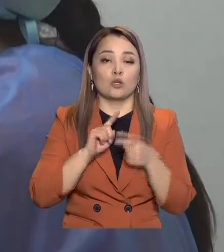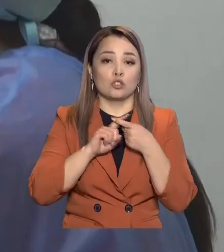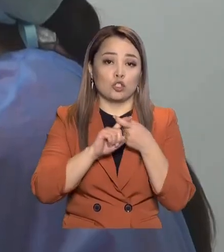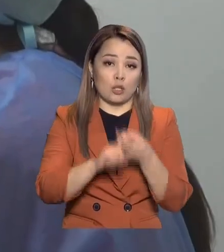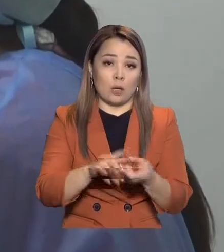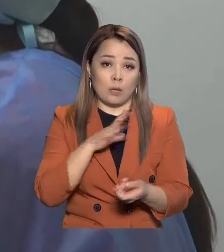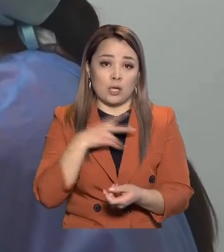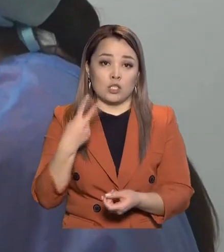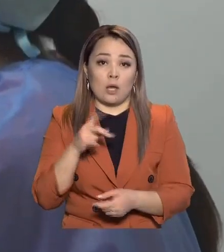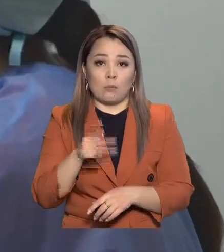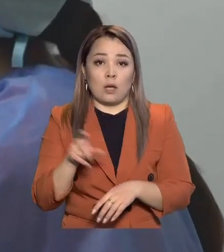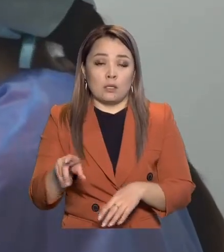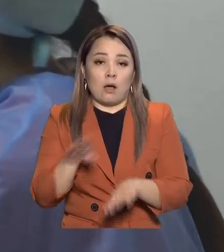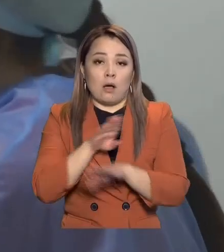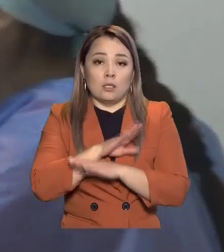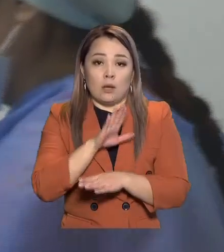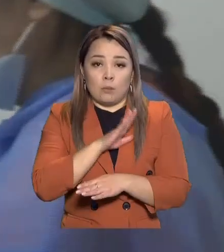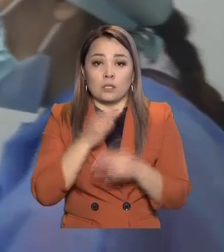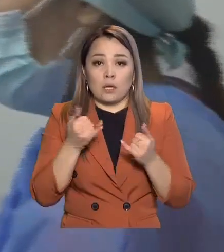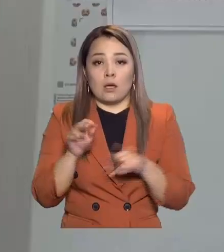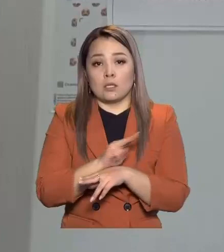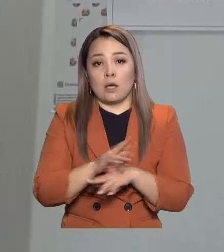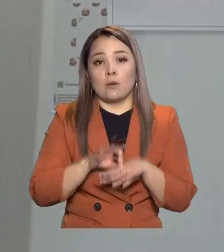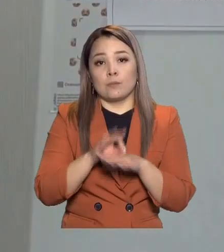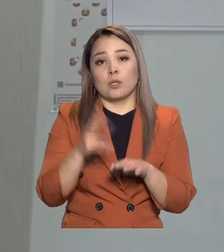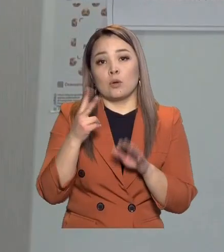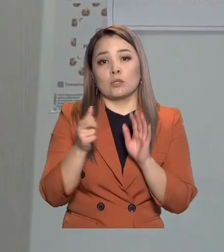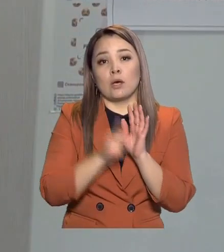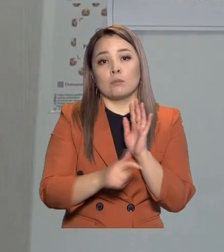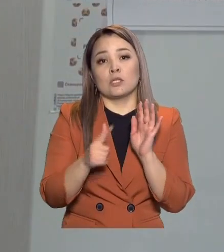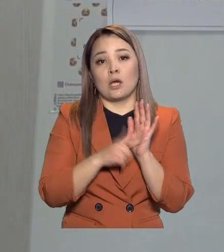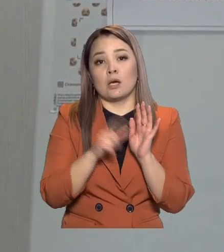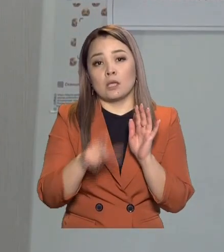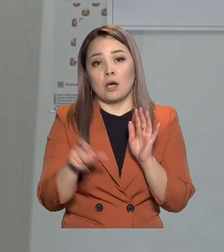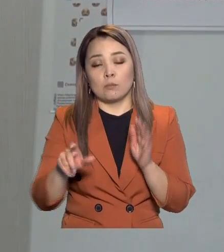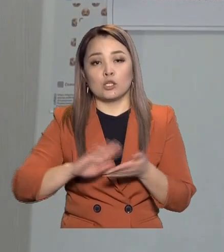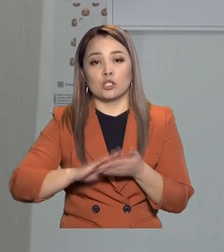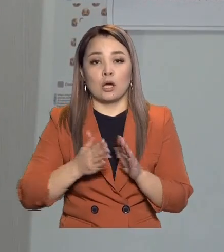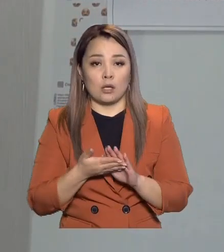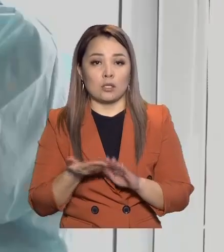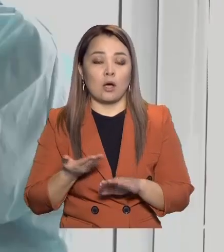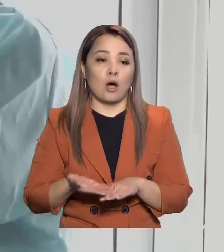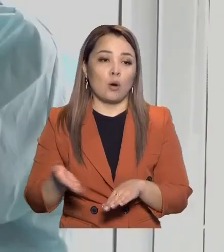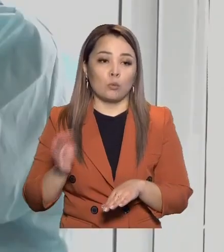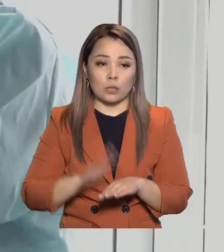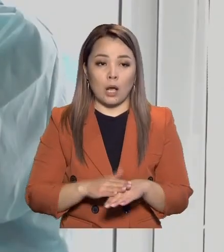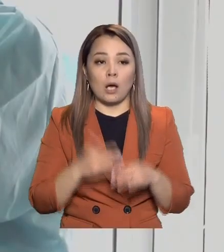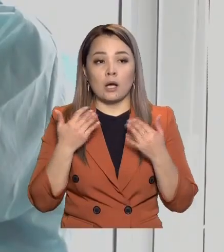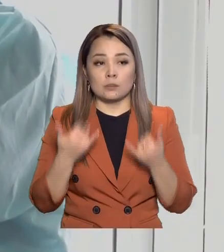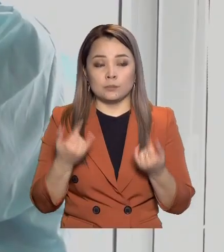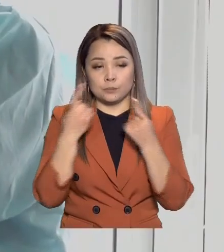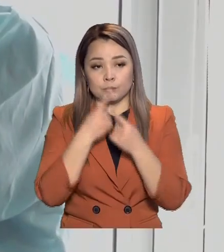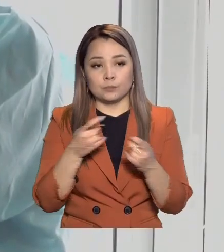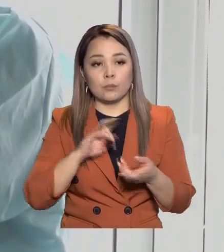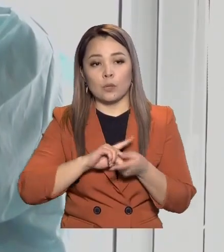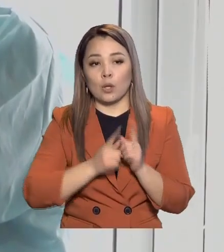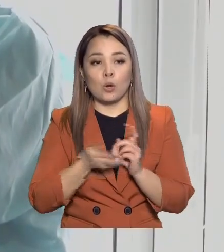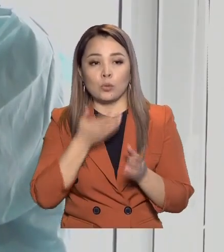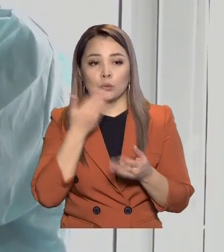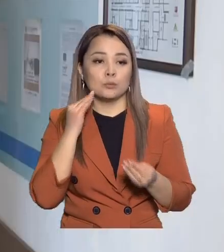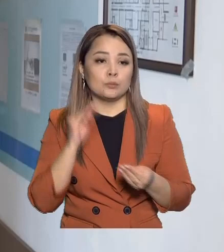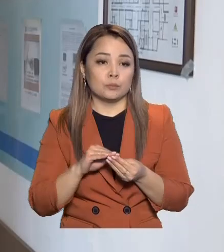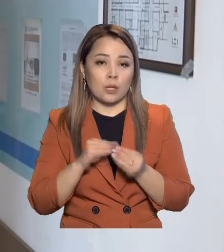жұқтырды. 20 науқас қайтыс болды. Ем алып жатқан 367 адамның жағдайы аса ауыр. Өңірлерде айтарлықтай өзгеріс